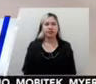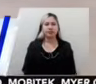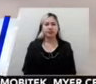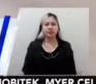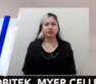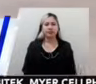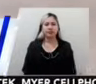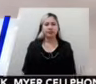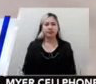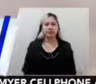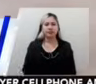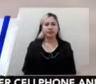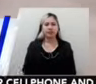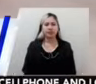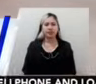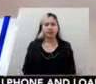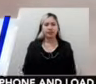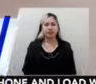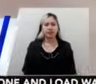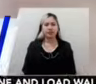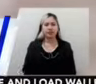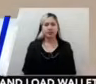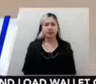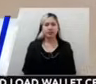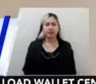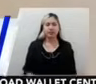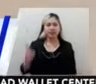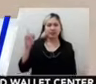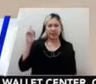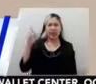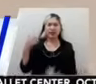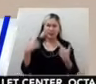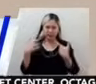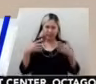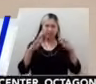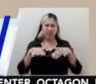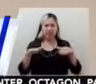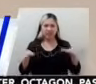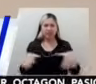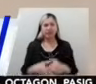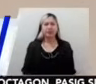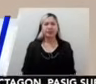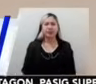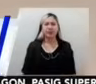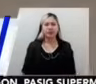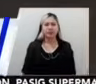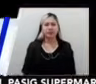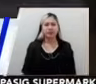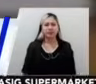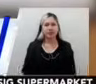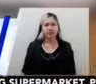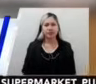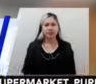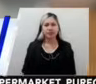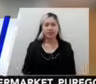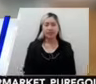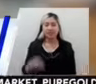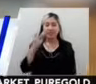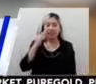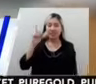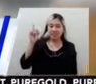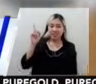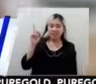East. Ayan, PWD, yung bata. Ano, bumaba yung iba sa inyo? Alala yan si nanay. Ayan o. Ayon sa